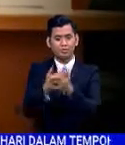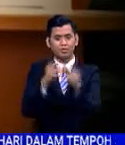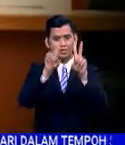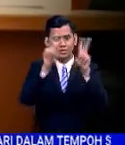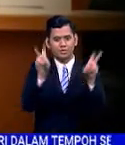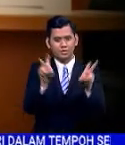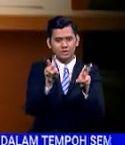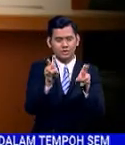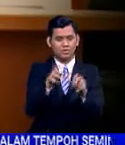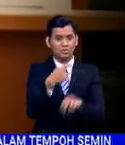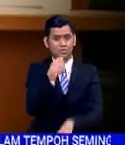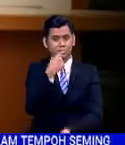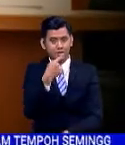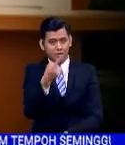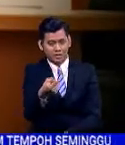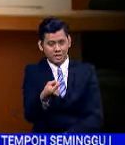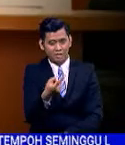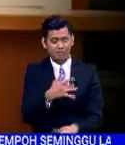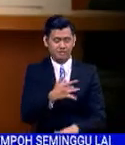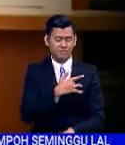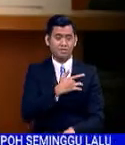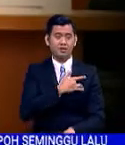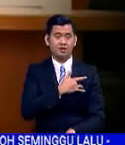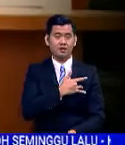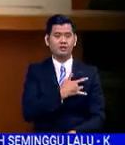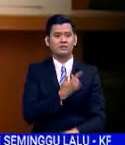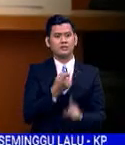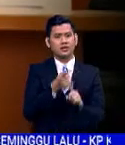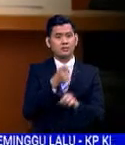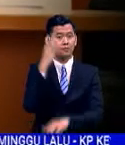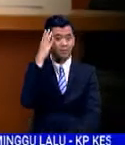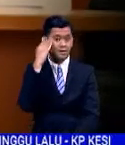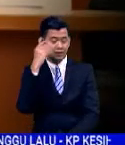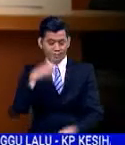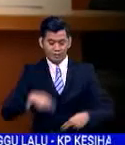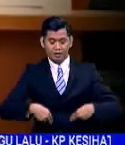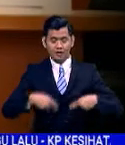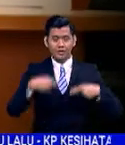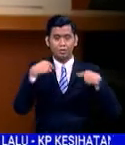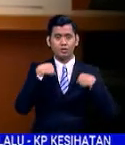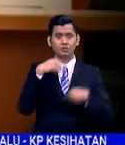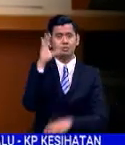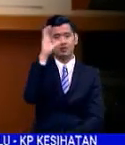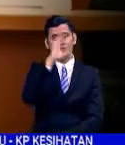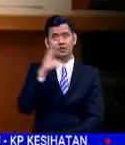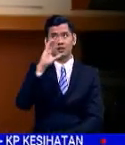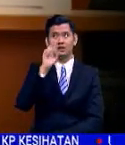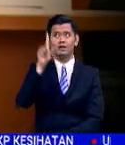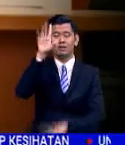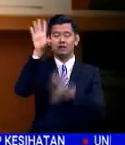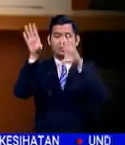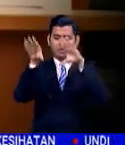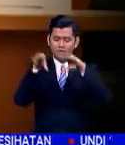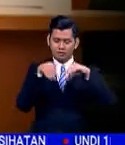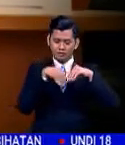Kalbu. Lagu itu diilhamkan berdasarkan pengalaman hidupnya dalam mencari keredoan ilahi.